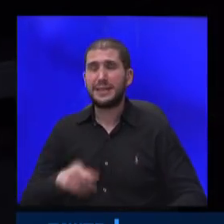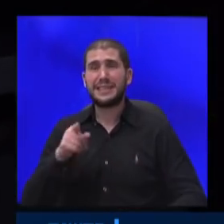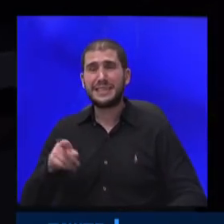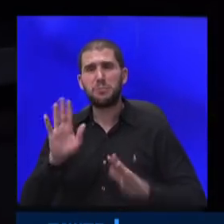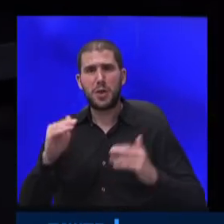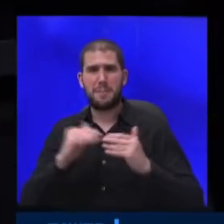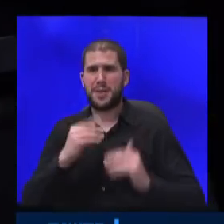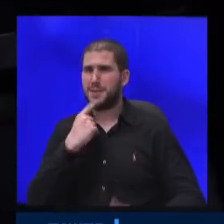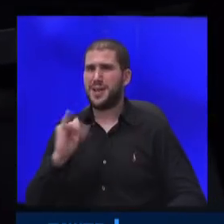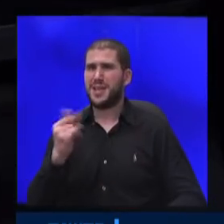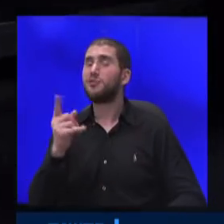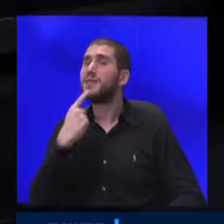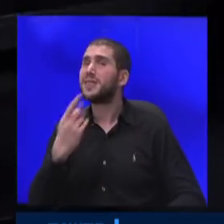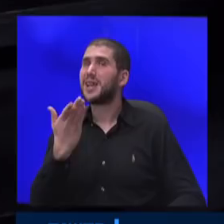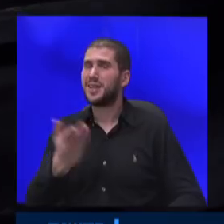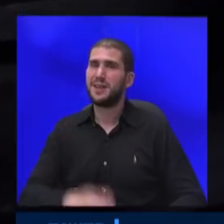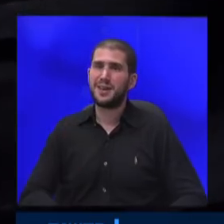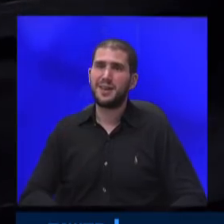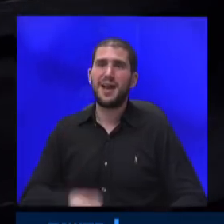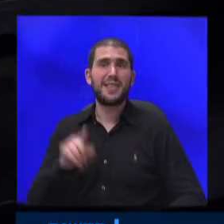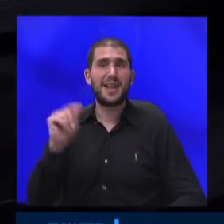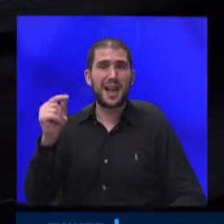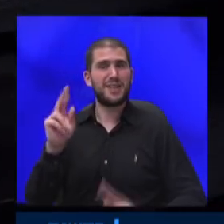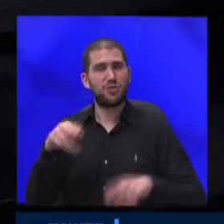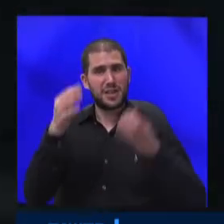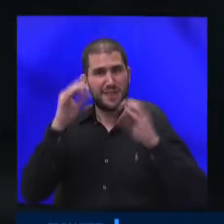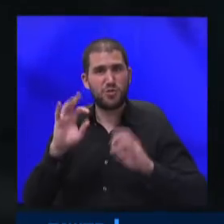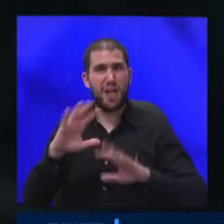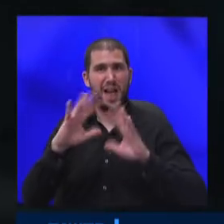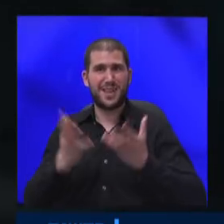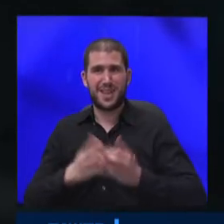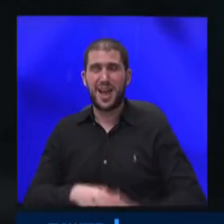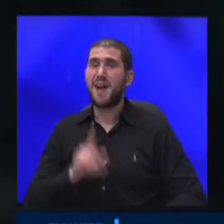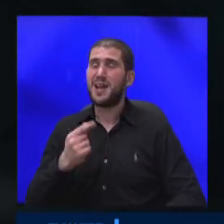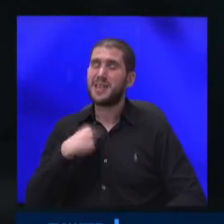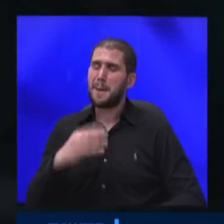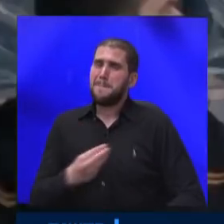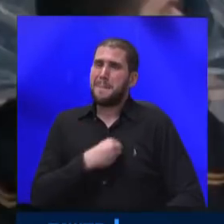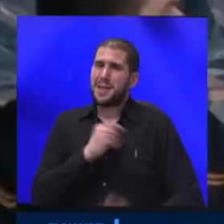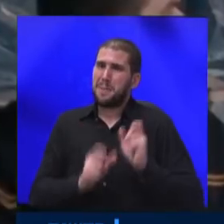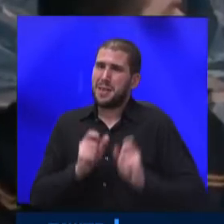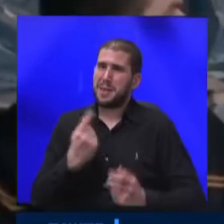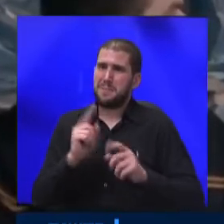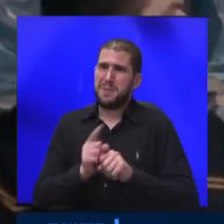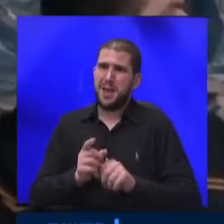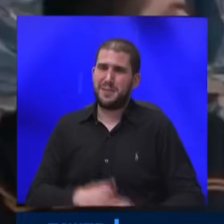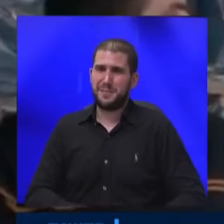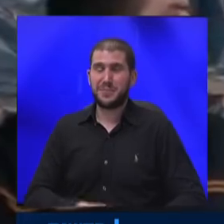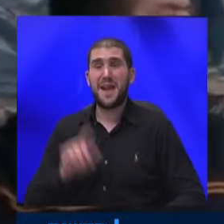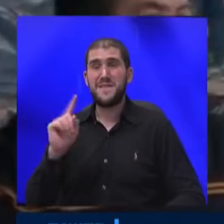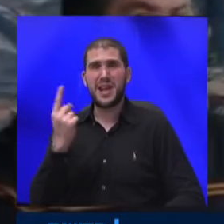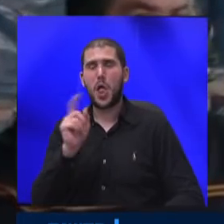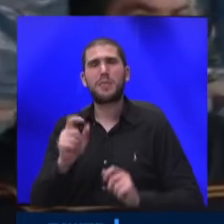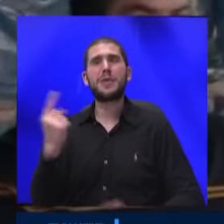מתאים לי להגיד. עכשיו תגידי את. אתה גרגר, אבל יש לך כבוד של אבטיח. אבל אני גם מרחמת על בן אדם באותו רגע. ורה היא לא הדמות